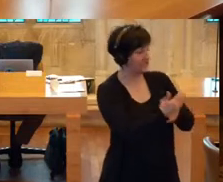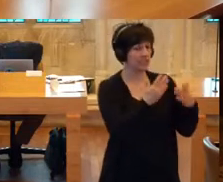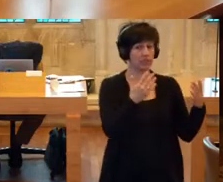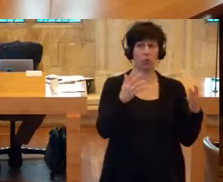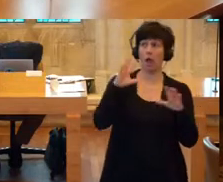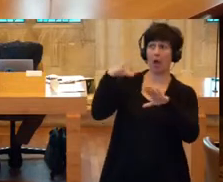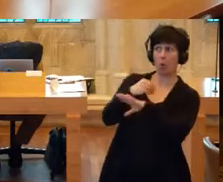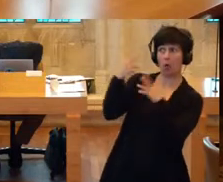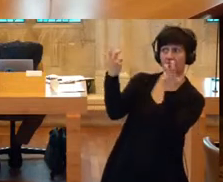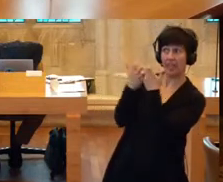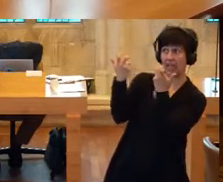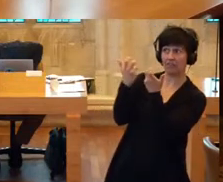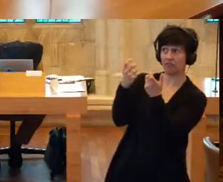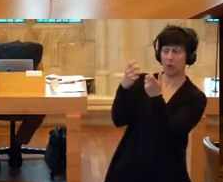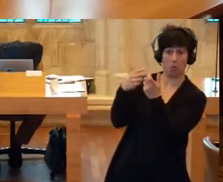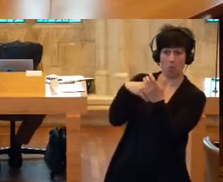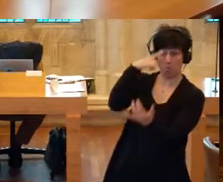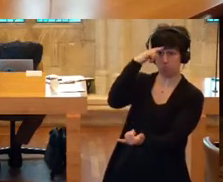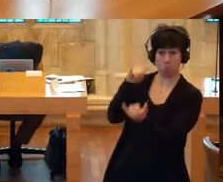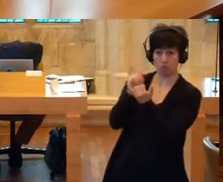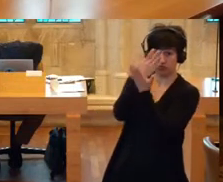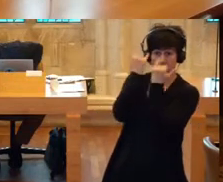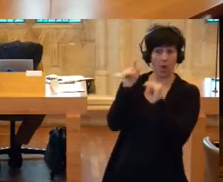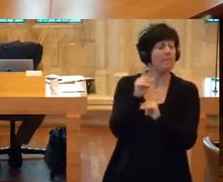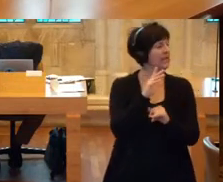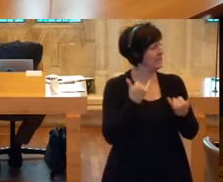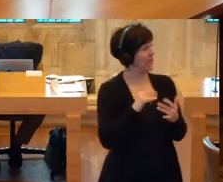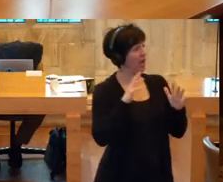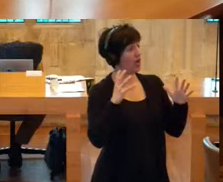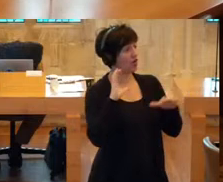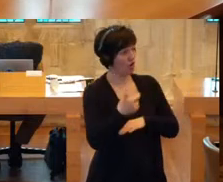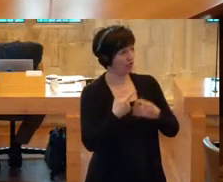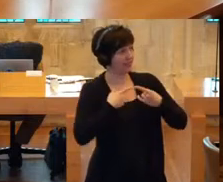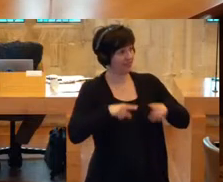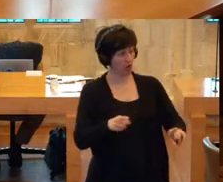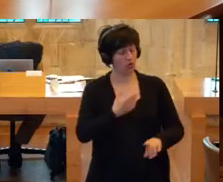de Rouen, mais ce ne seront pas les tarifs de Caen. Les tarifs